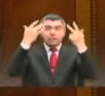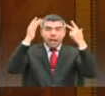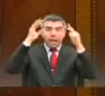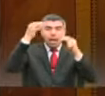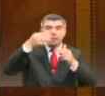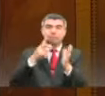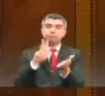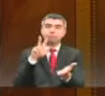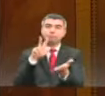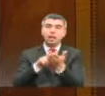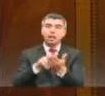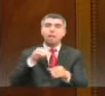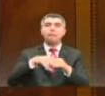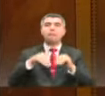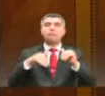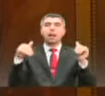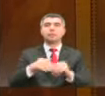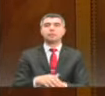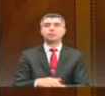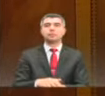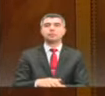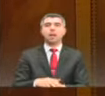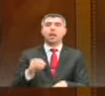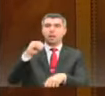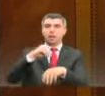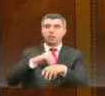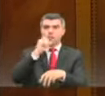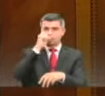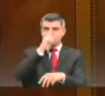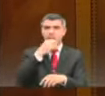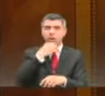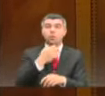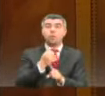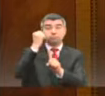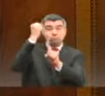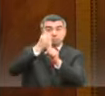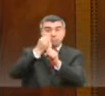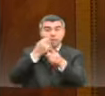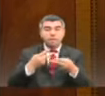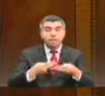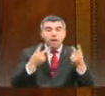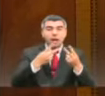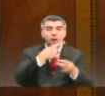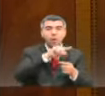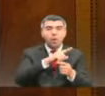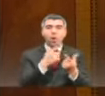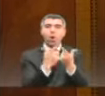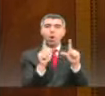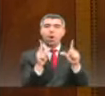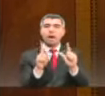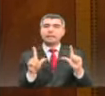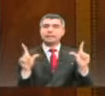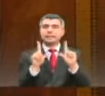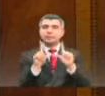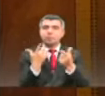اعتماده من قبل البرلمان. وستقوم الحكومة بالعمل على تعزيز الحريات الإعلامية